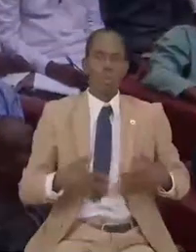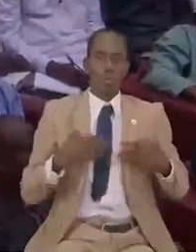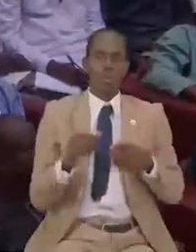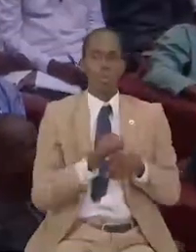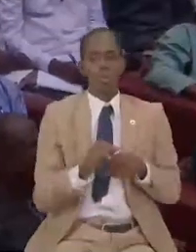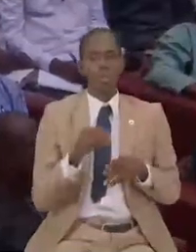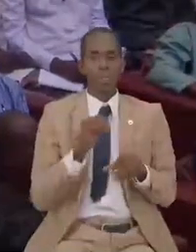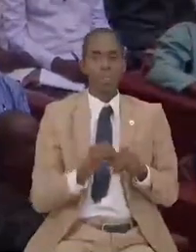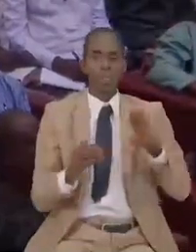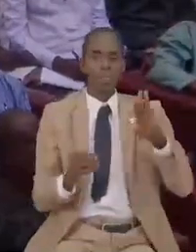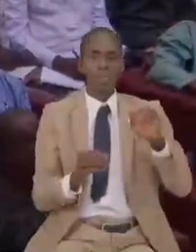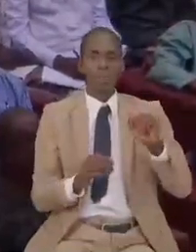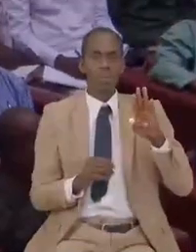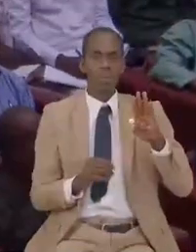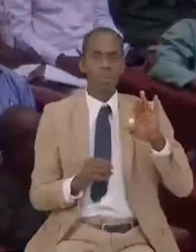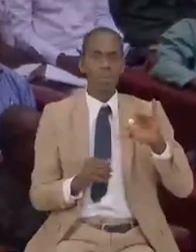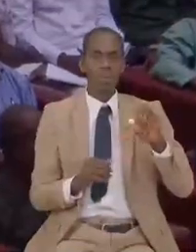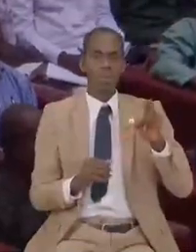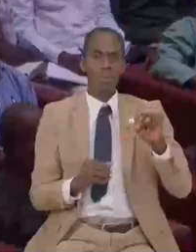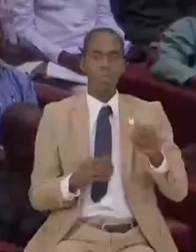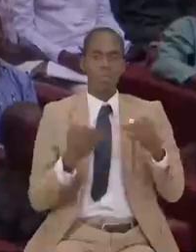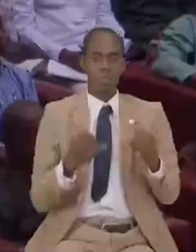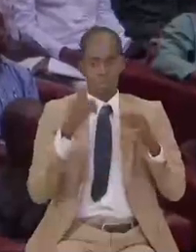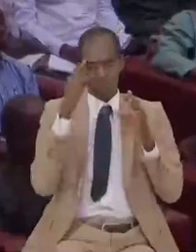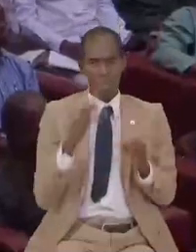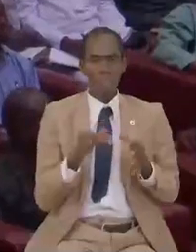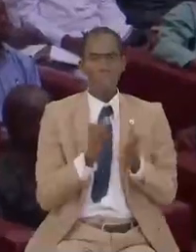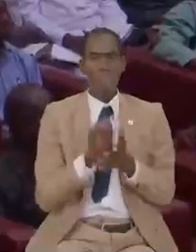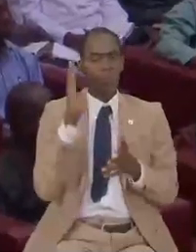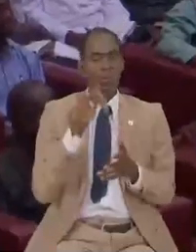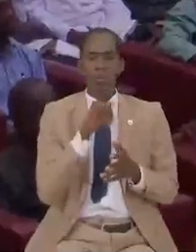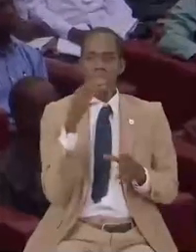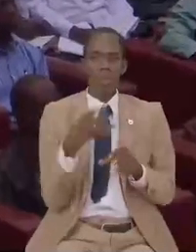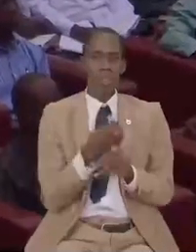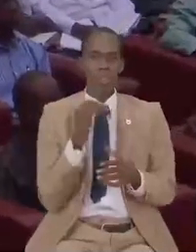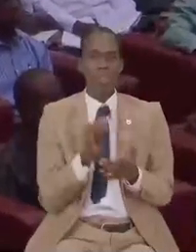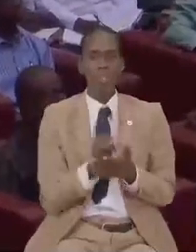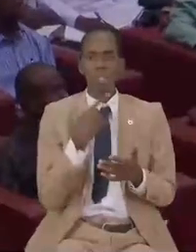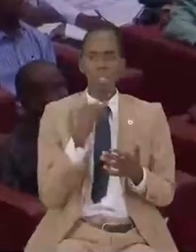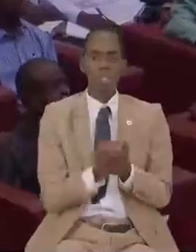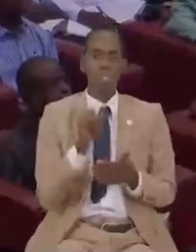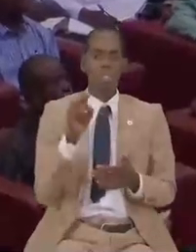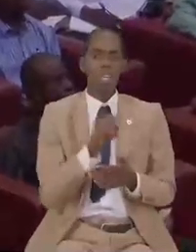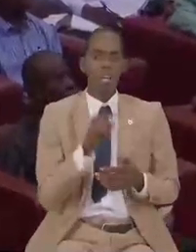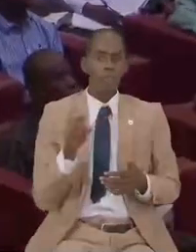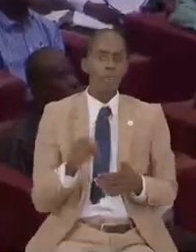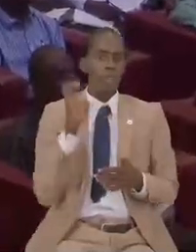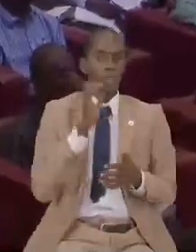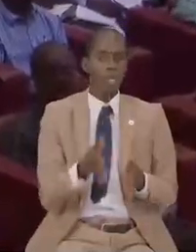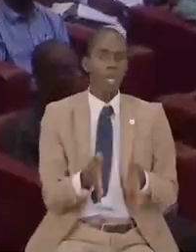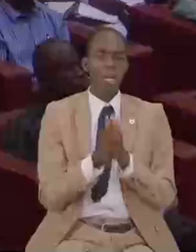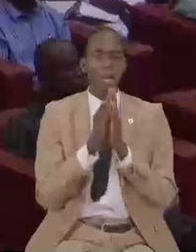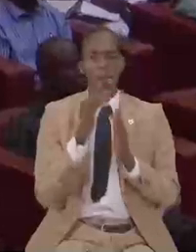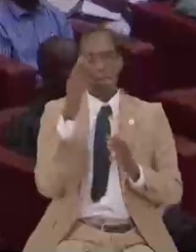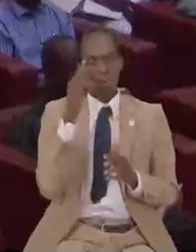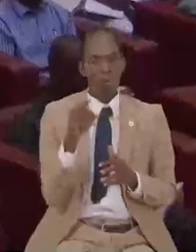tout était sacrifié dans ce pays de corruption Babylone là. Il a décidé de ne pas prendre cela. Et il pria le